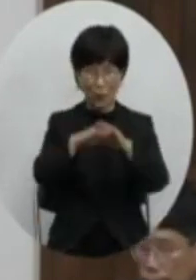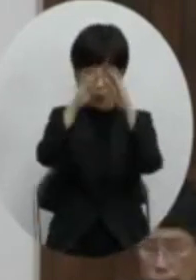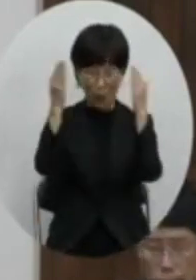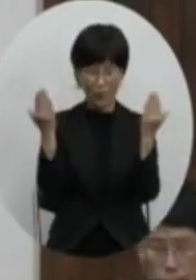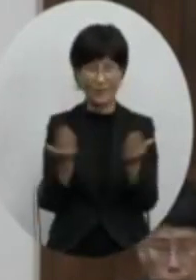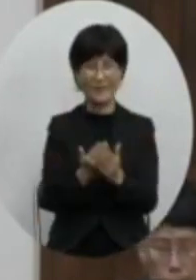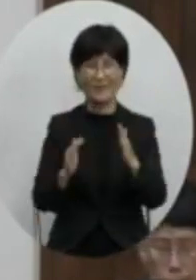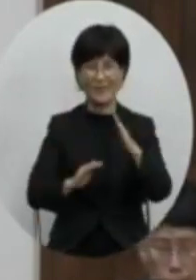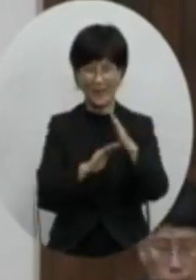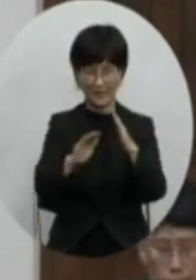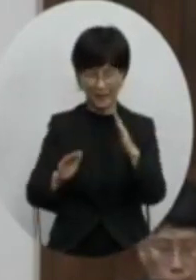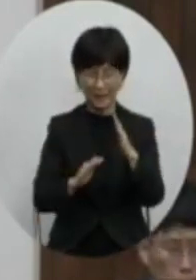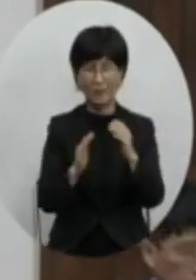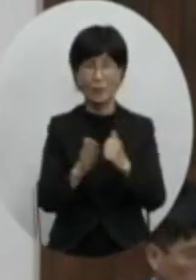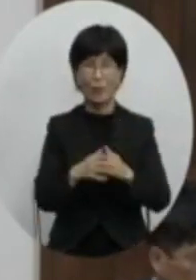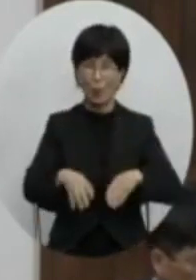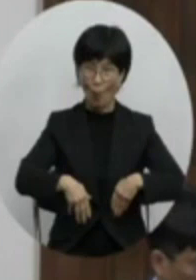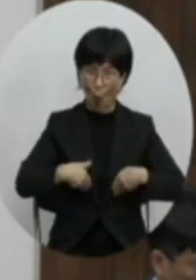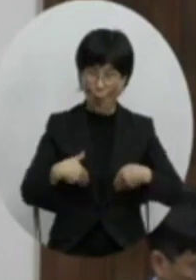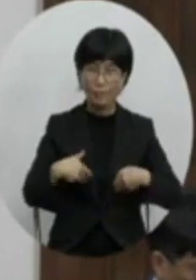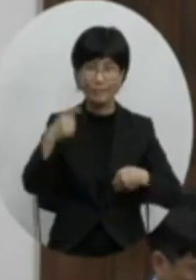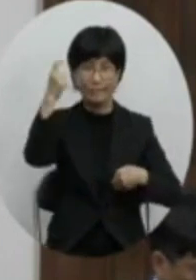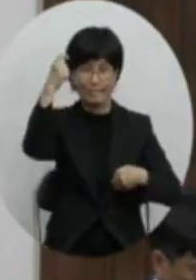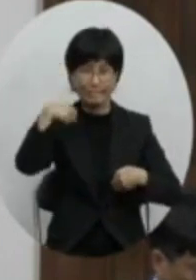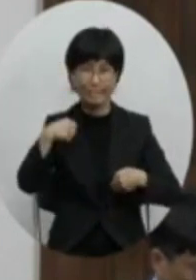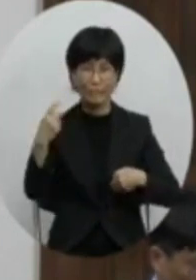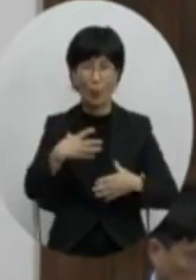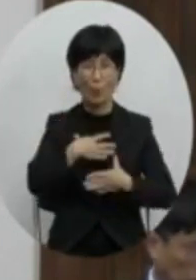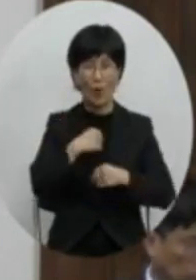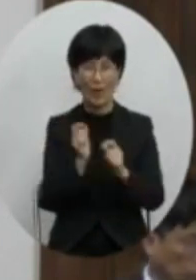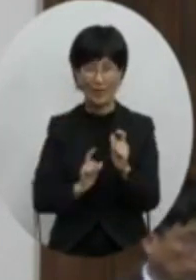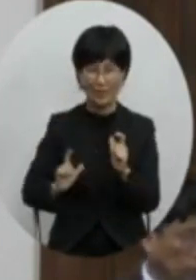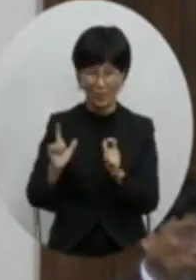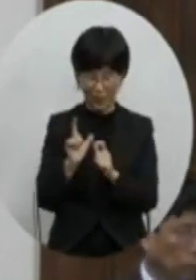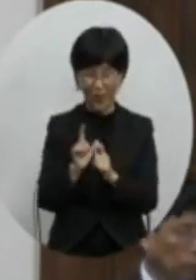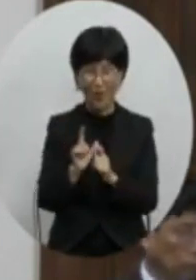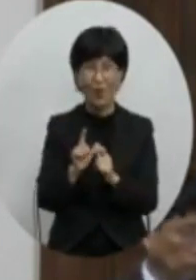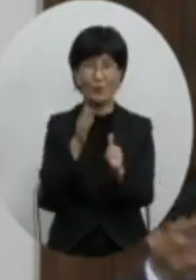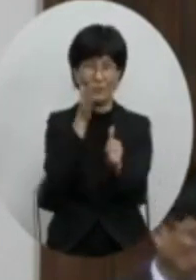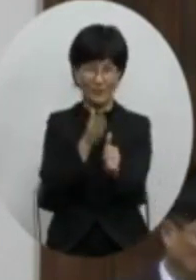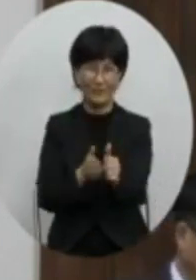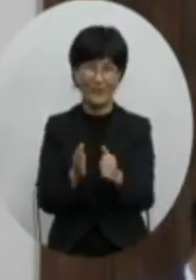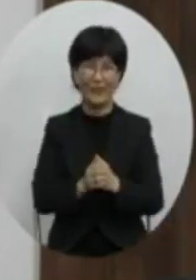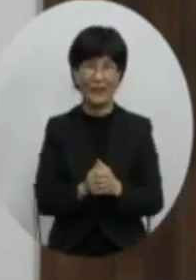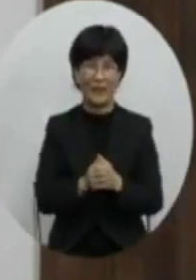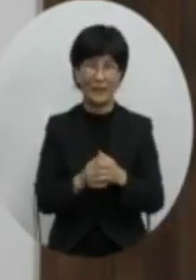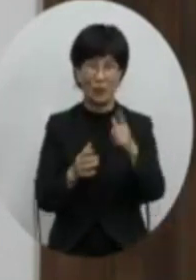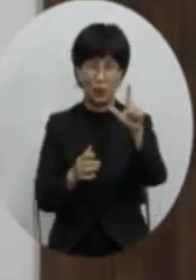가정에 완연한 봄의 기운과 더불어 평안이 가득하시기를 바라며